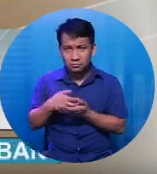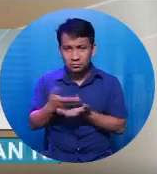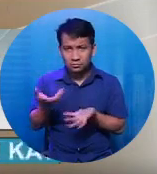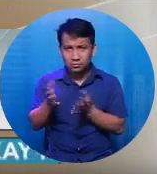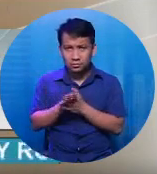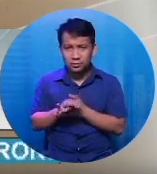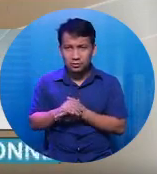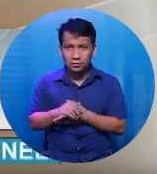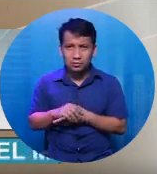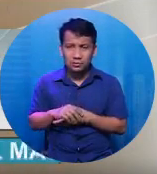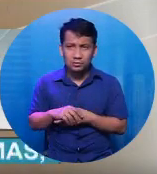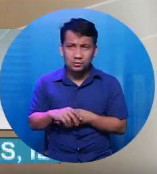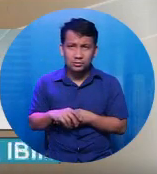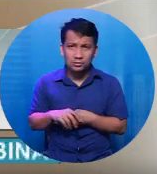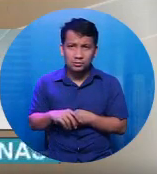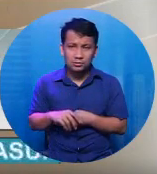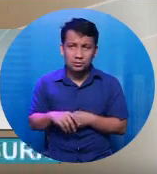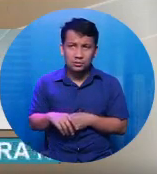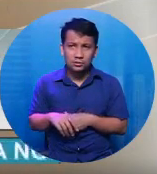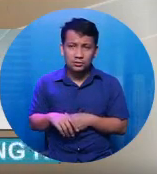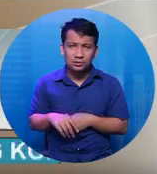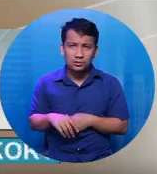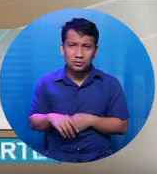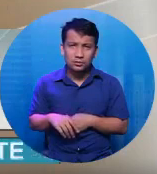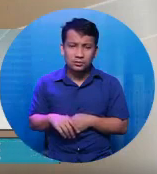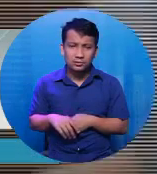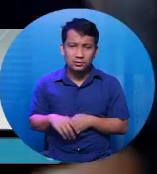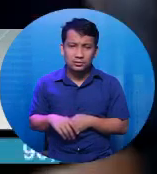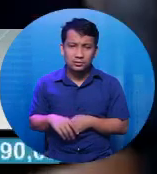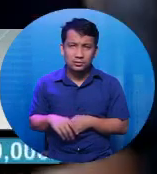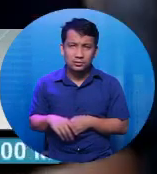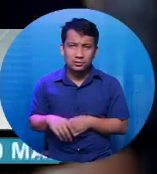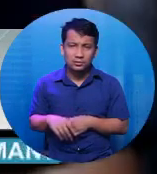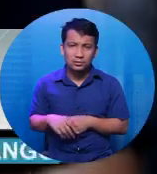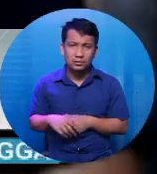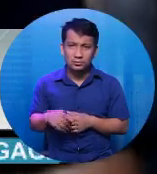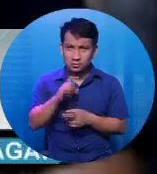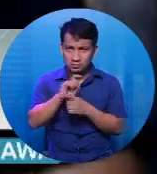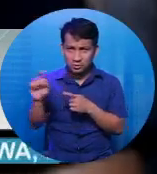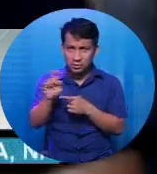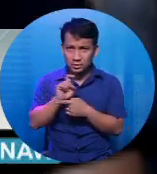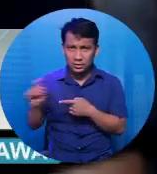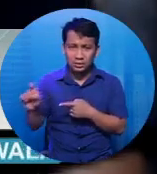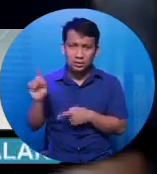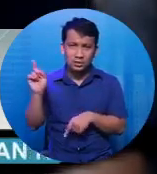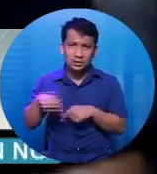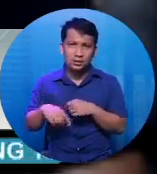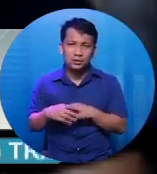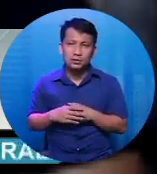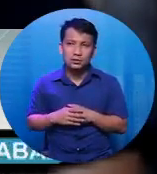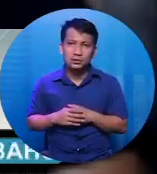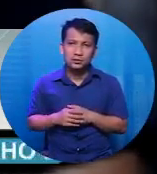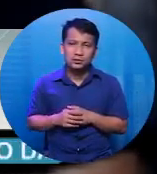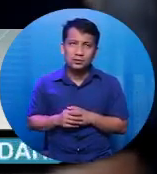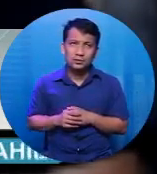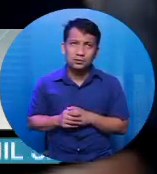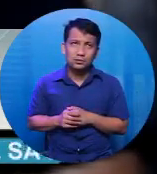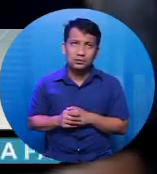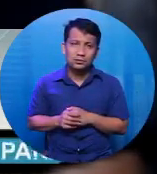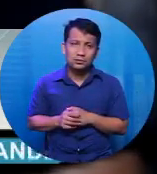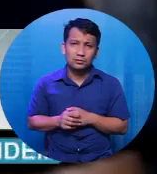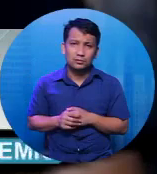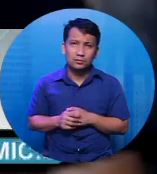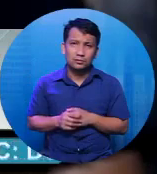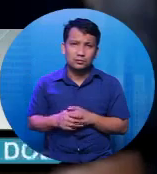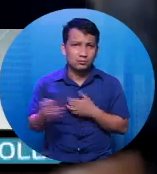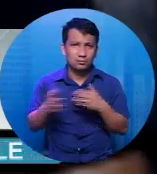Go ahead, sir. Nagmamakaawa po sa kanya talagang lahat ng text ko po sa kanya, tawag niya. Para yung tawag po sa kanya, gusto ko kausapin yung mga anak ko,